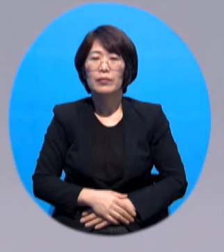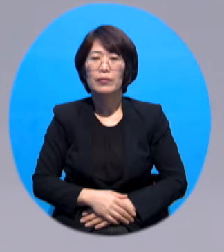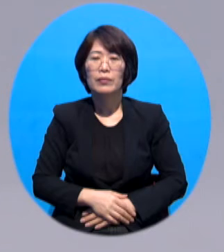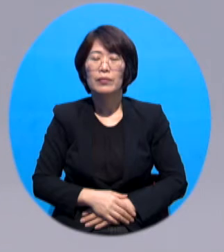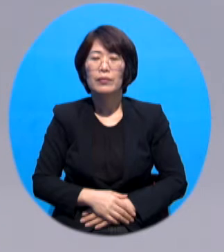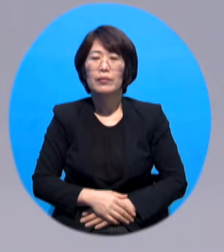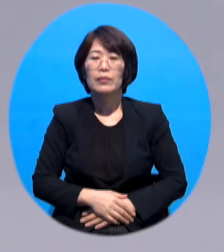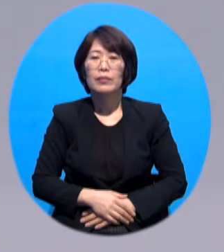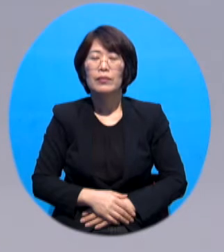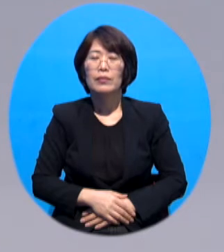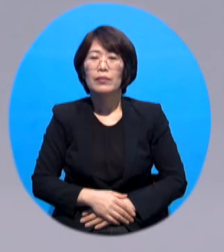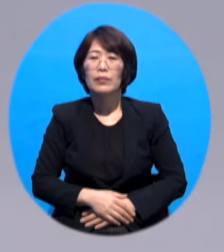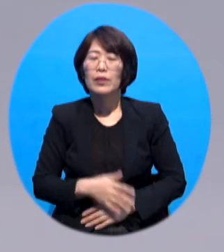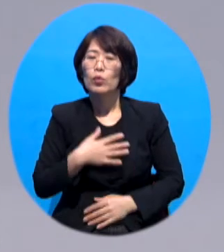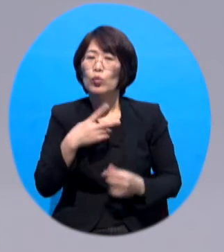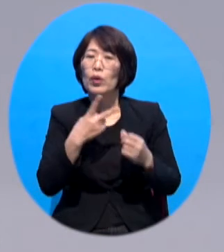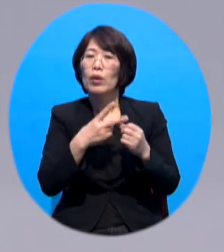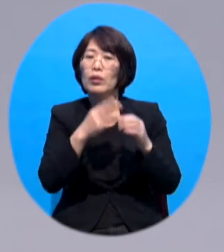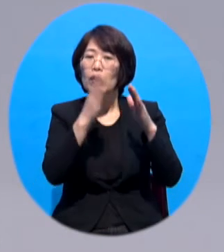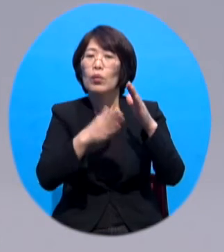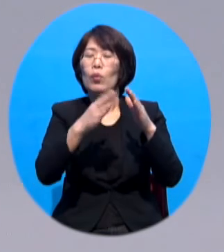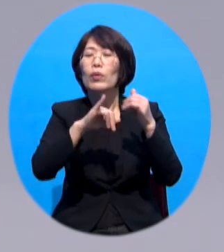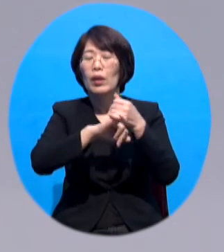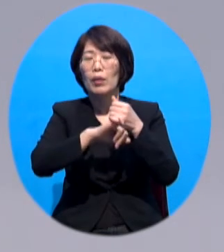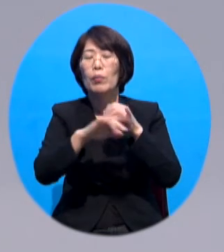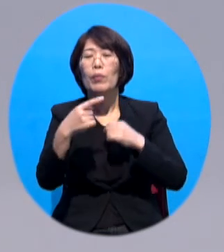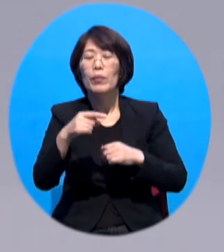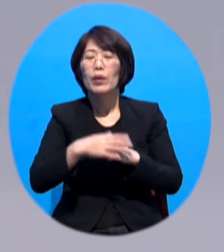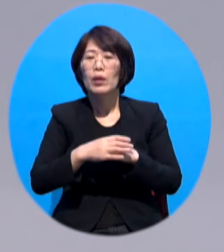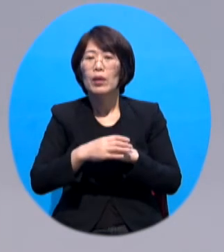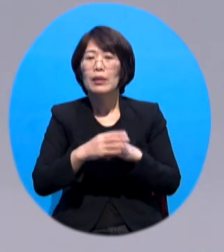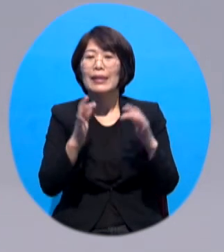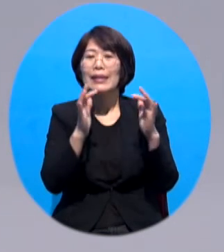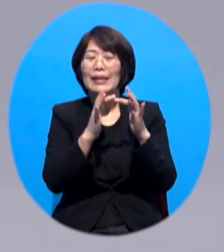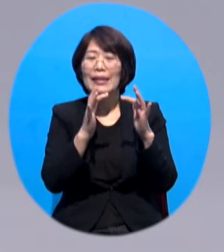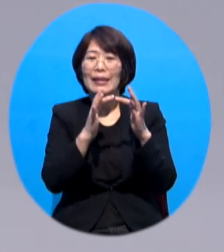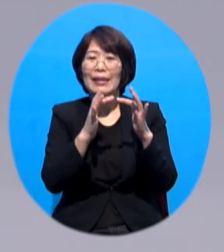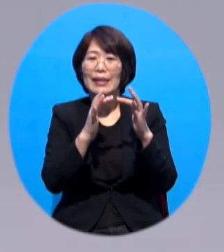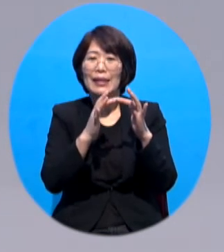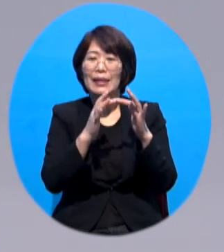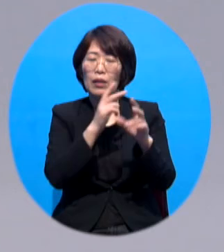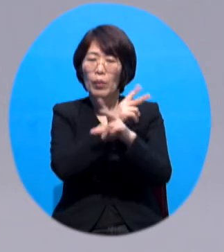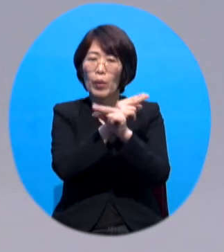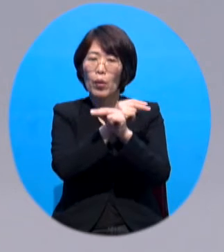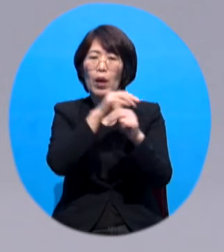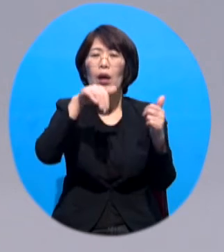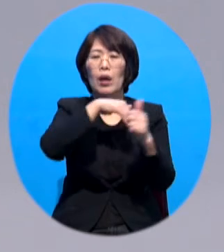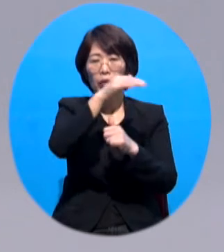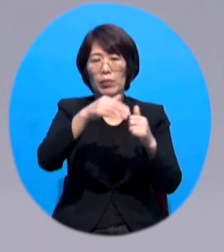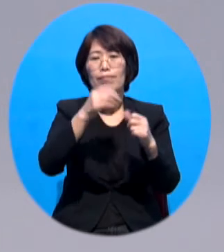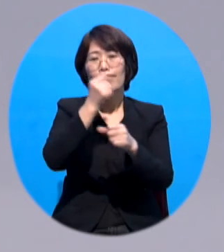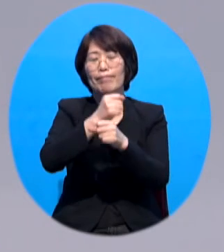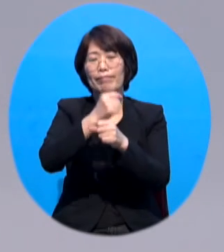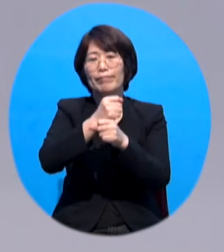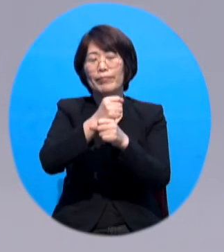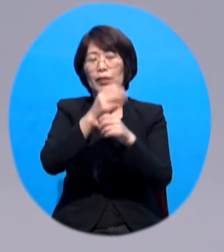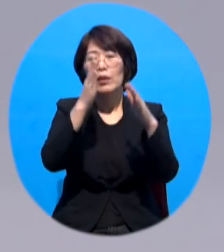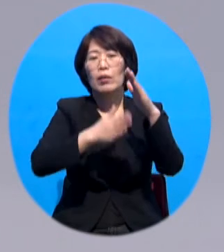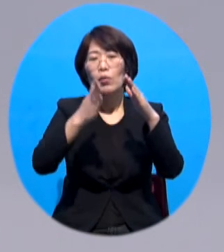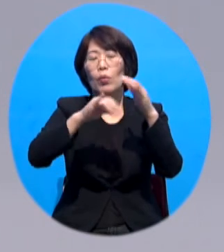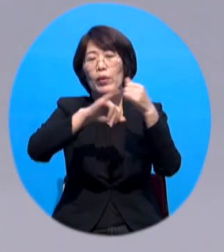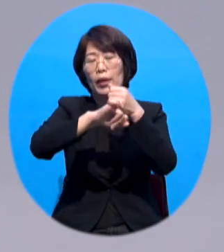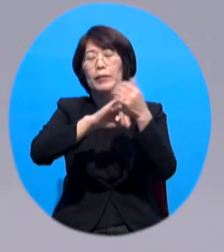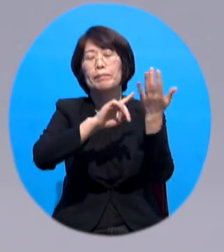j 무크 라는 그런 공약도 첼시에서 온라인 그 학습 환경을 구축하겠다는 공약도